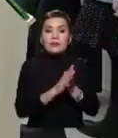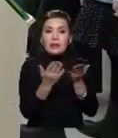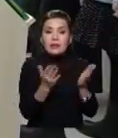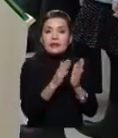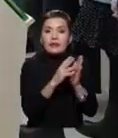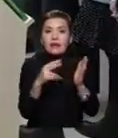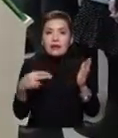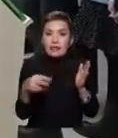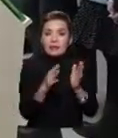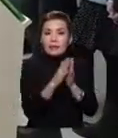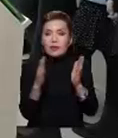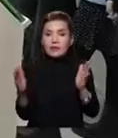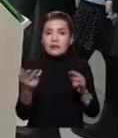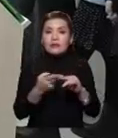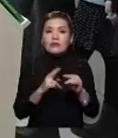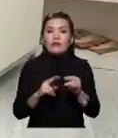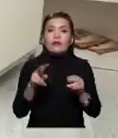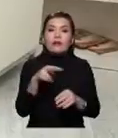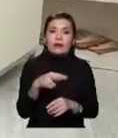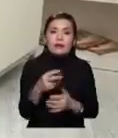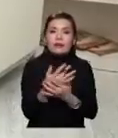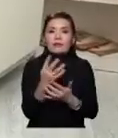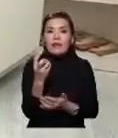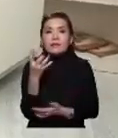туындылармен қатар әлемдік бестселлерлер де болады.